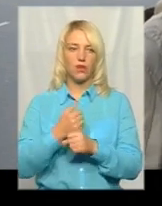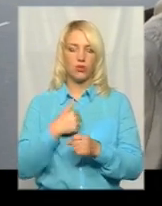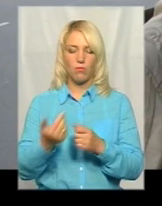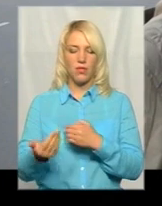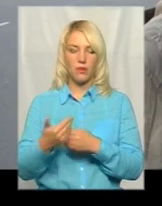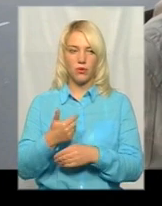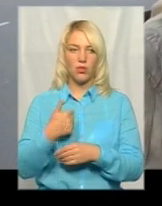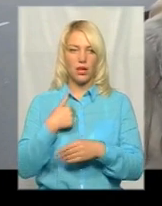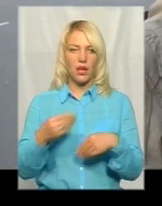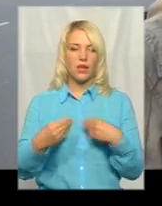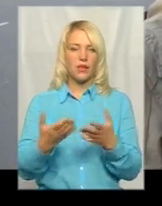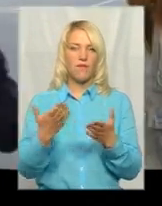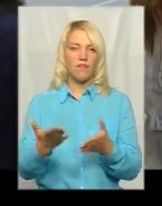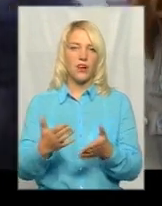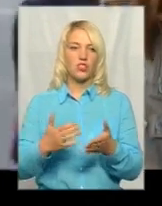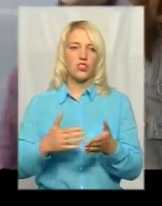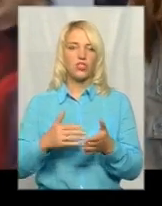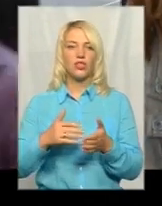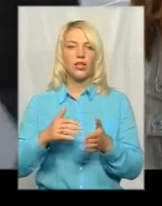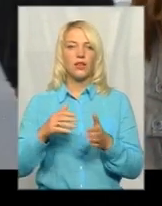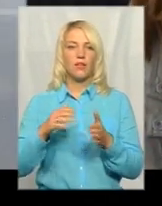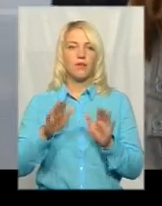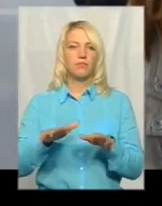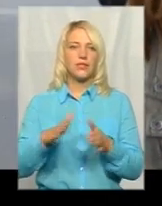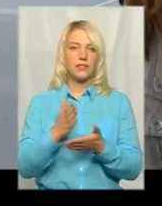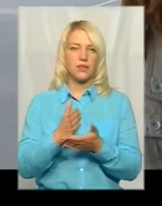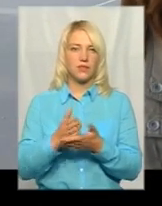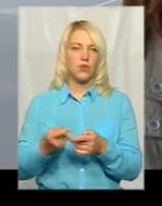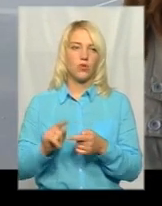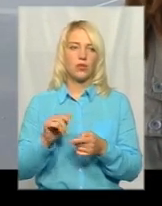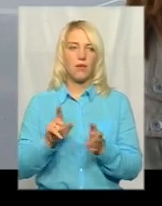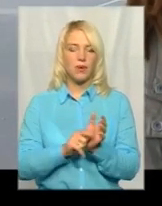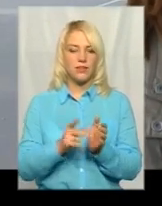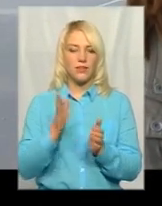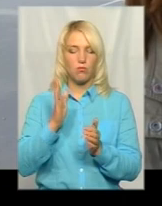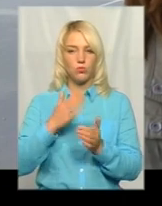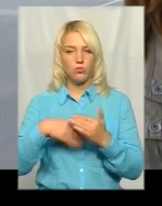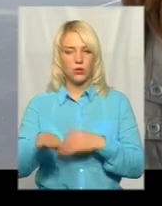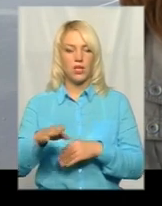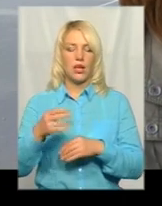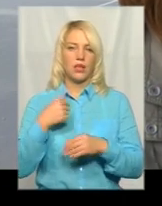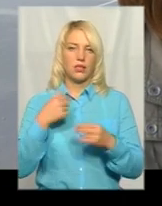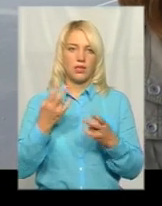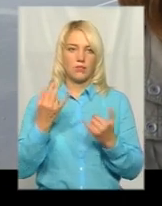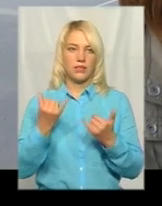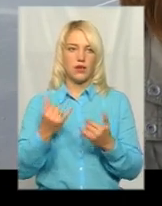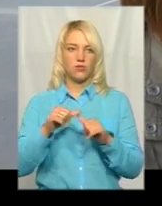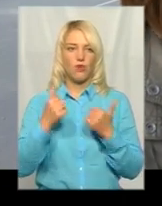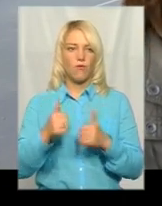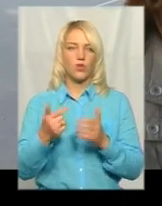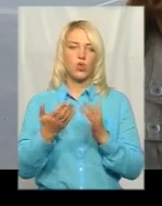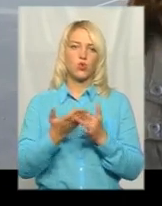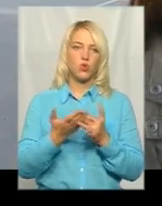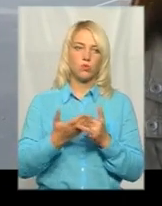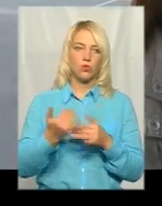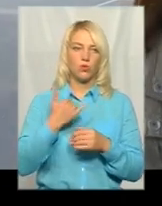вже надам ваші координати. На пенсію рано чи пізно піду. Потрібно зараз могла б оформити, скажімо, чи субсидію. У